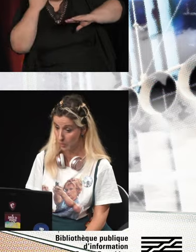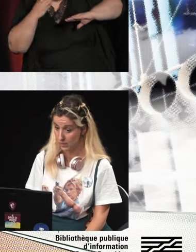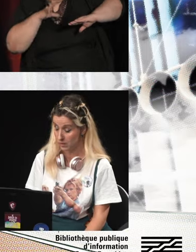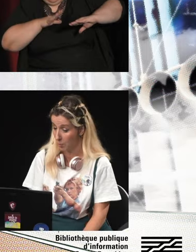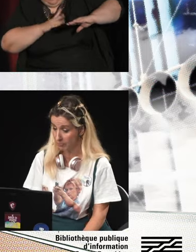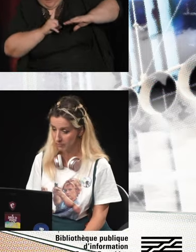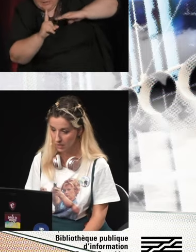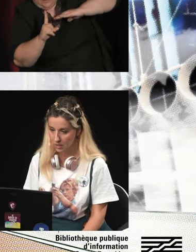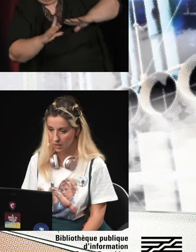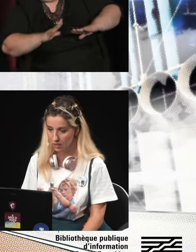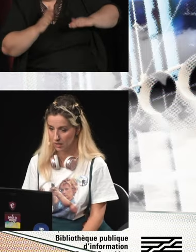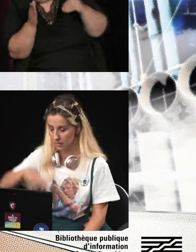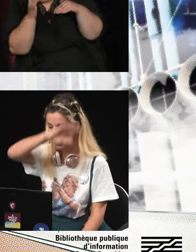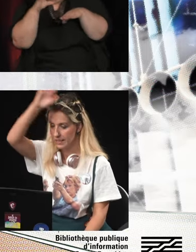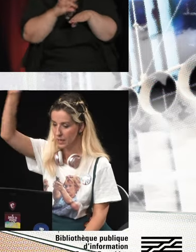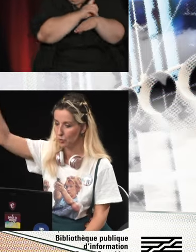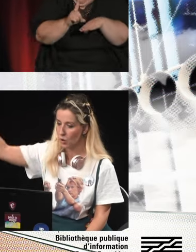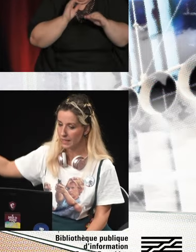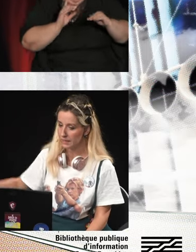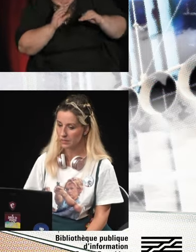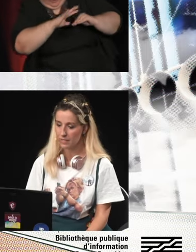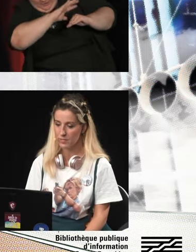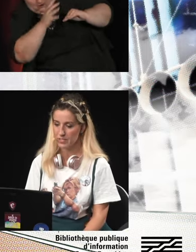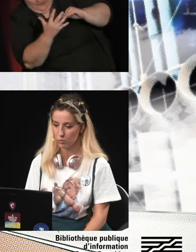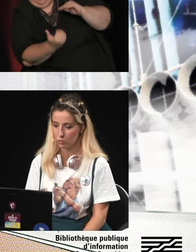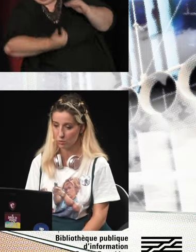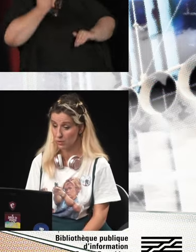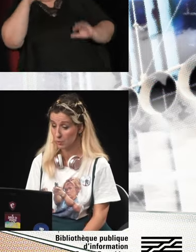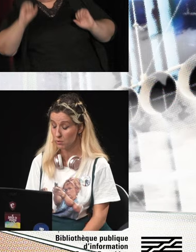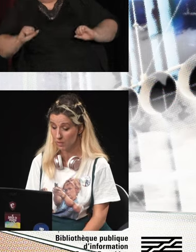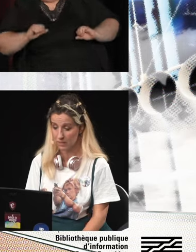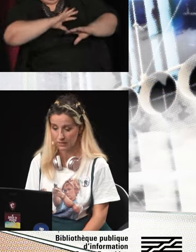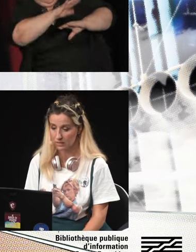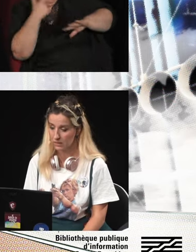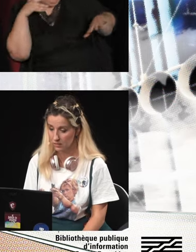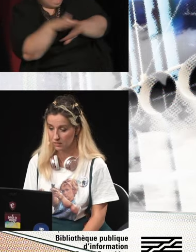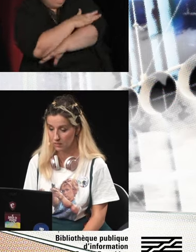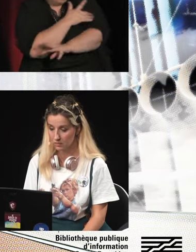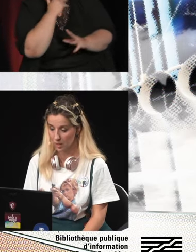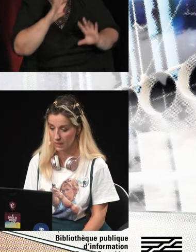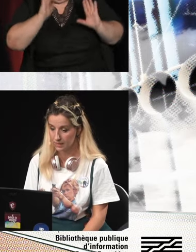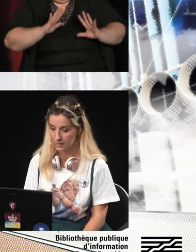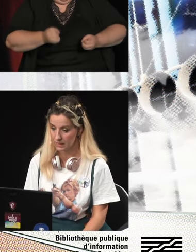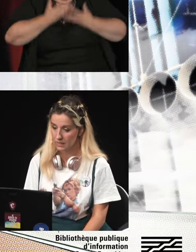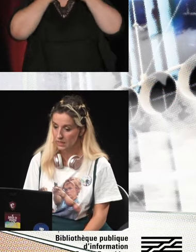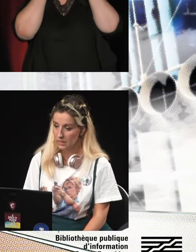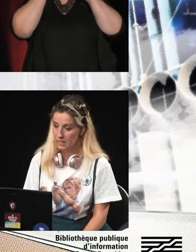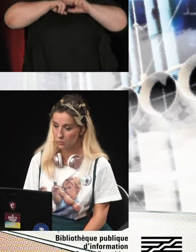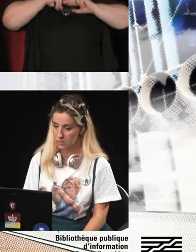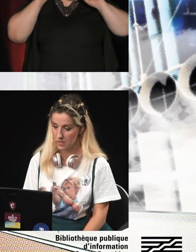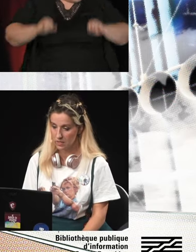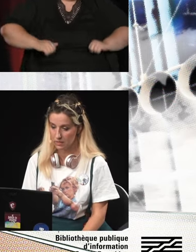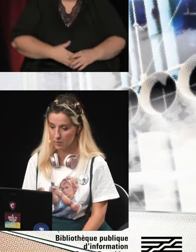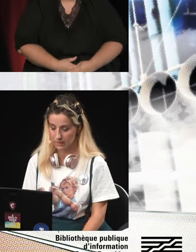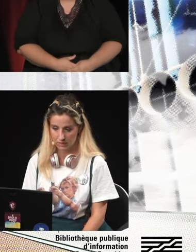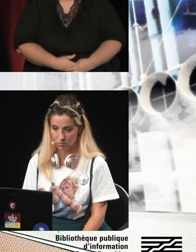passe autour, parce que voilà, il a une aura invisible autour de lui qui peut lui faire mal. Faire mal à Tintin. Et